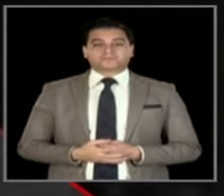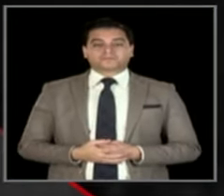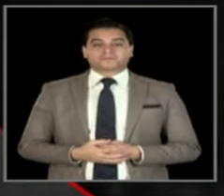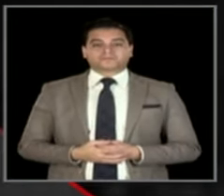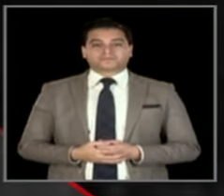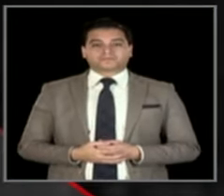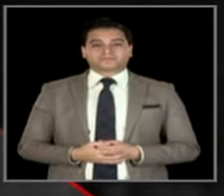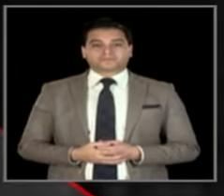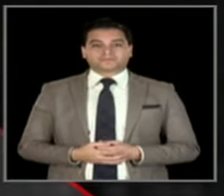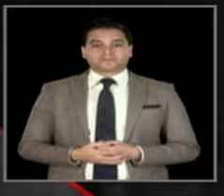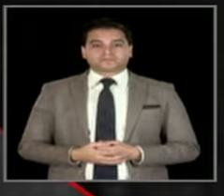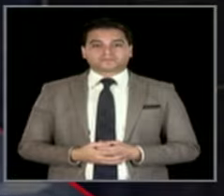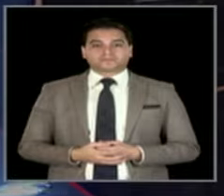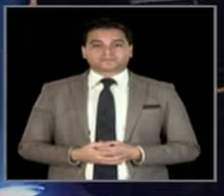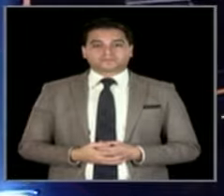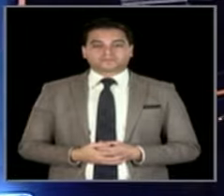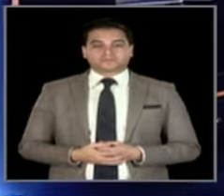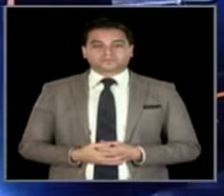تحت الضغط.